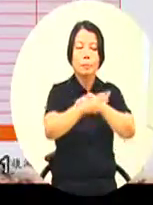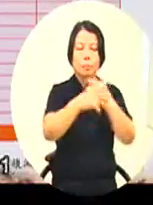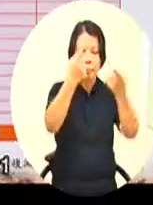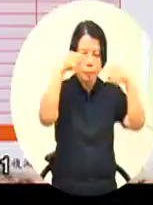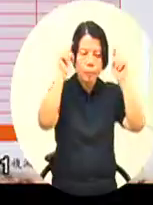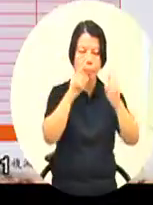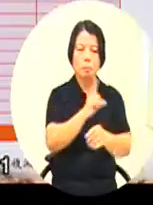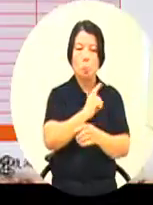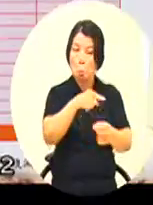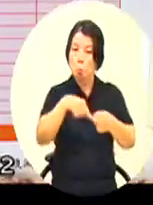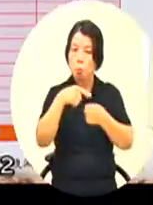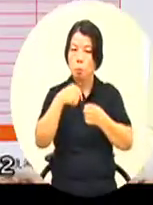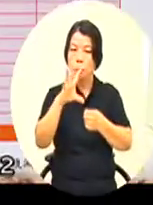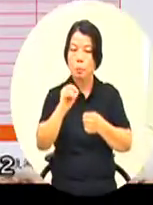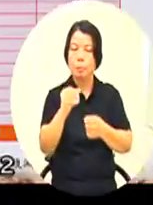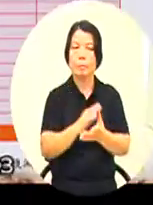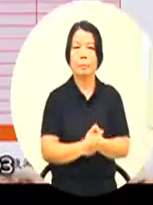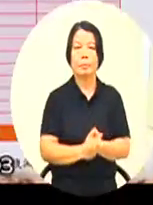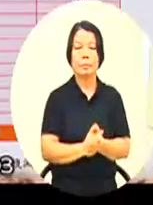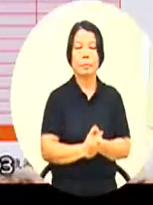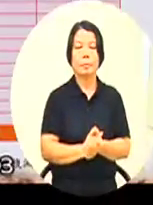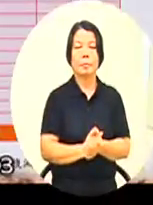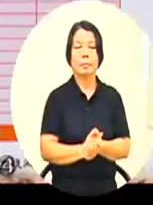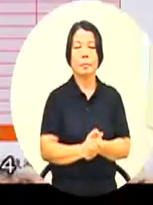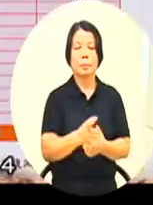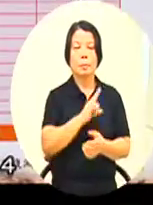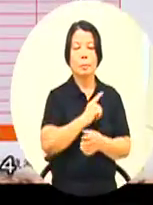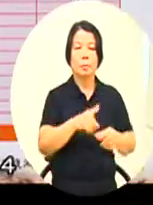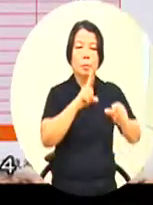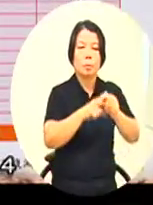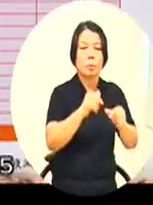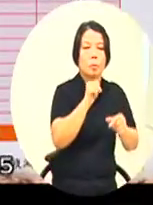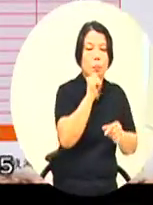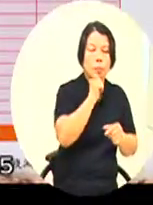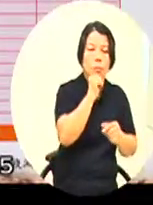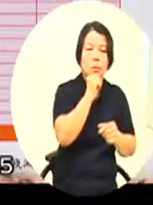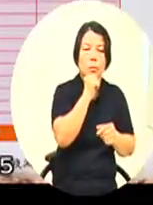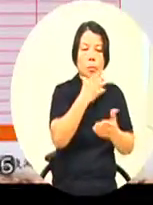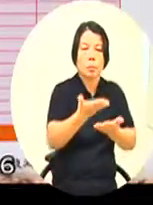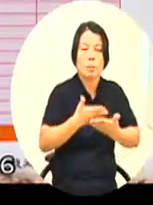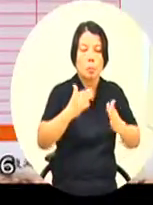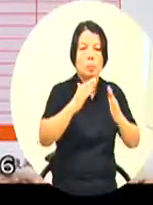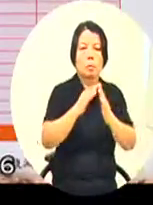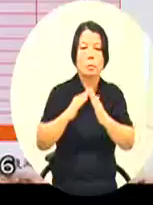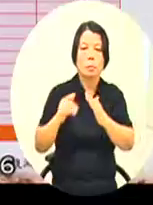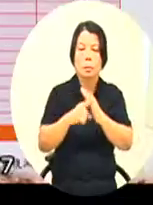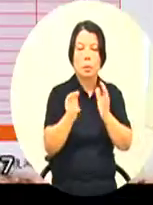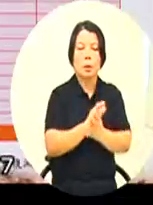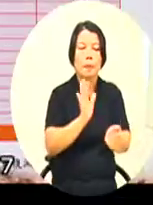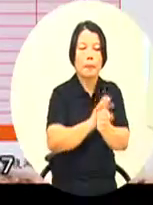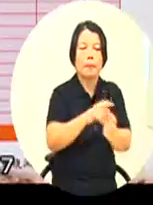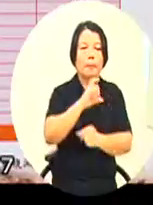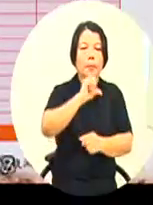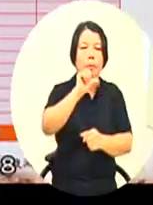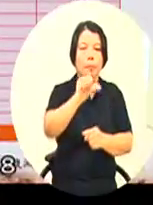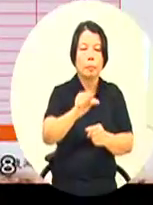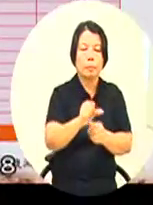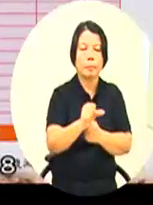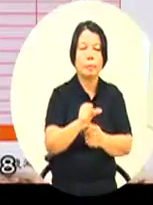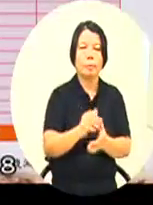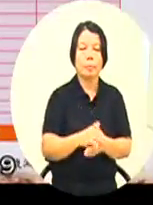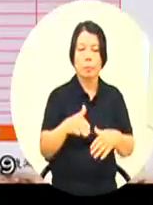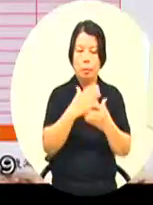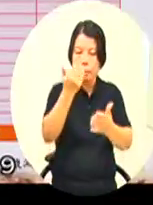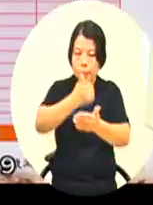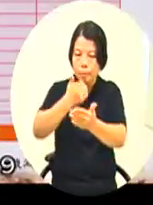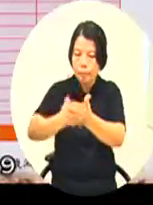经费？那我想要讲的是说，因为我们对中低收入户以及非常需要帮忙65岁的长者都会